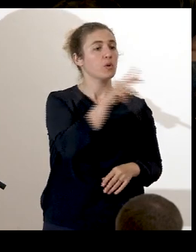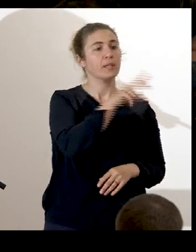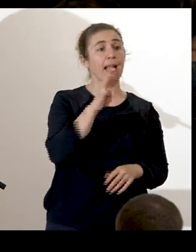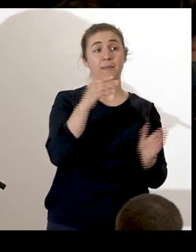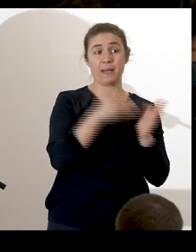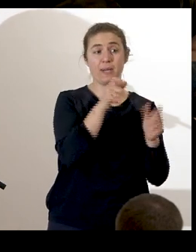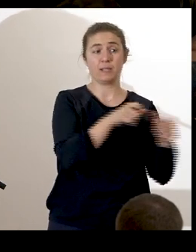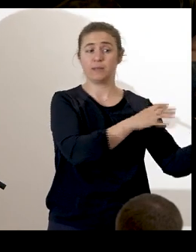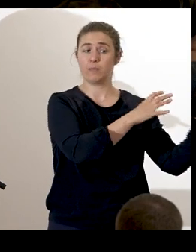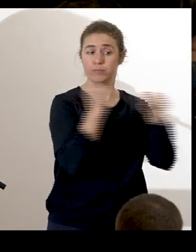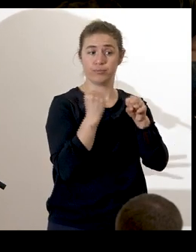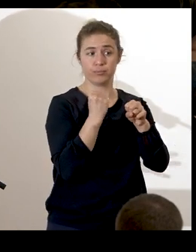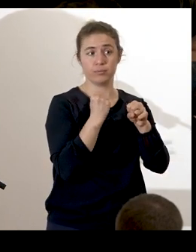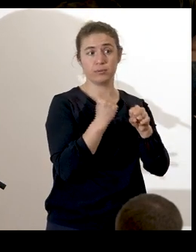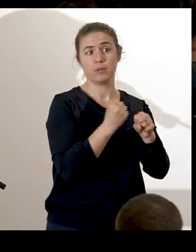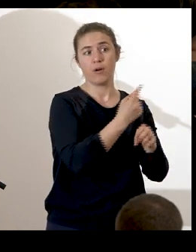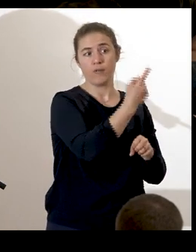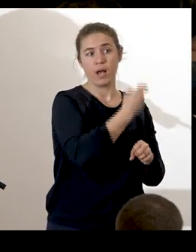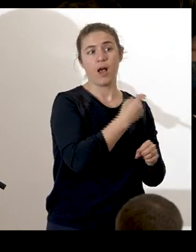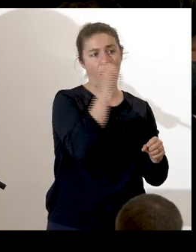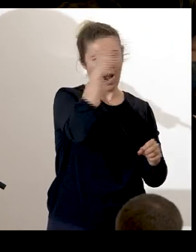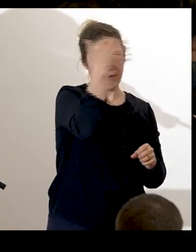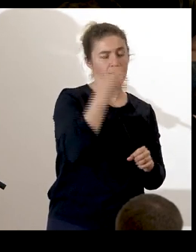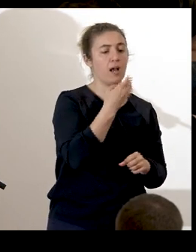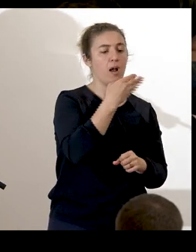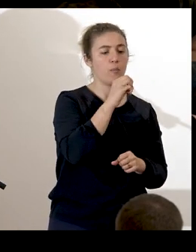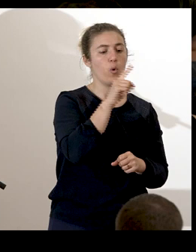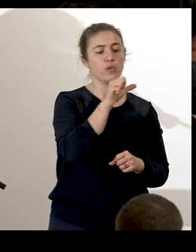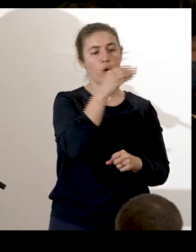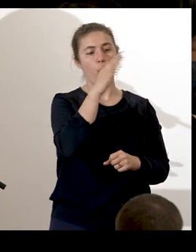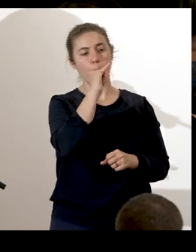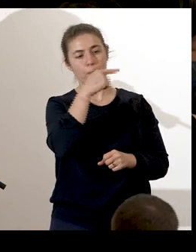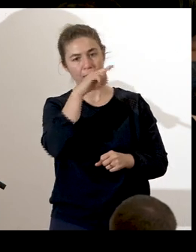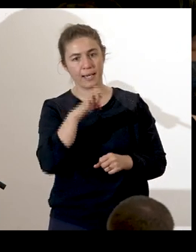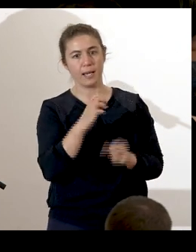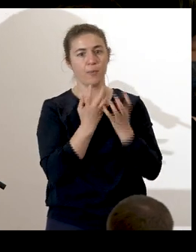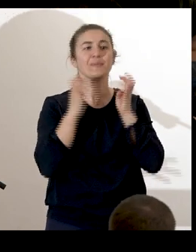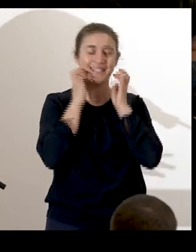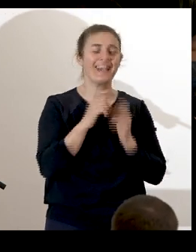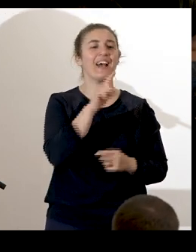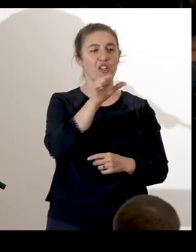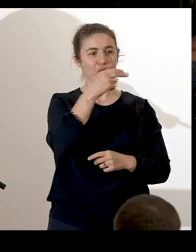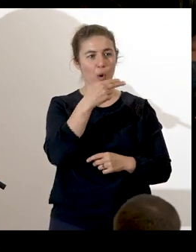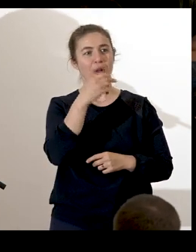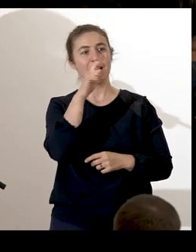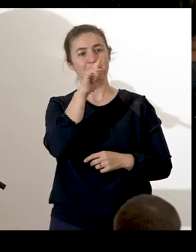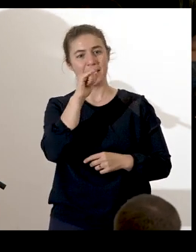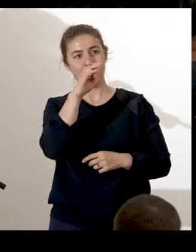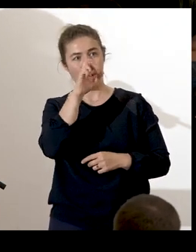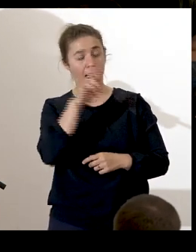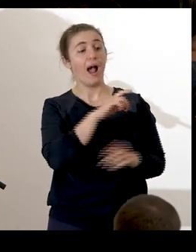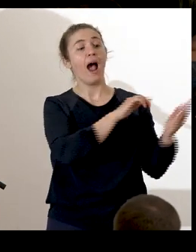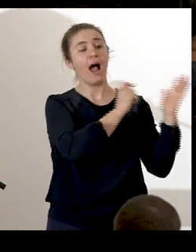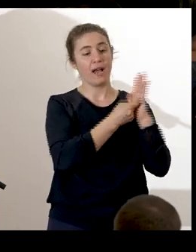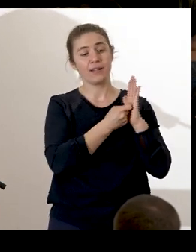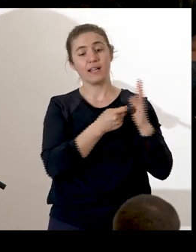côte orientale d'Afrique, principalement le Mozambique et Zanzibar, qui vont être transférés à La Réunion de la veille de l'abolition jusqu'en